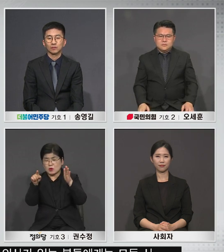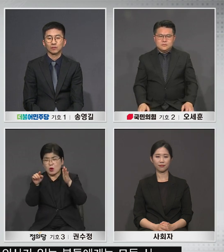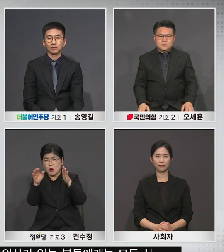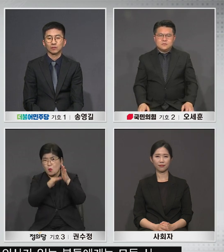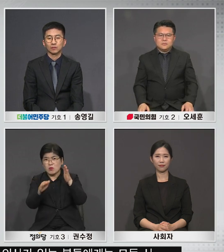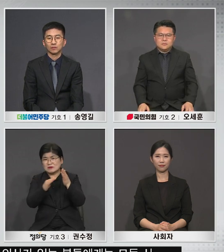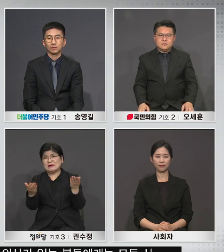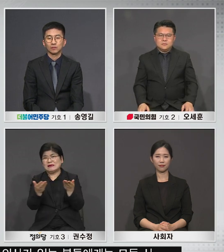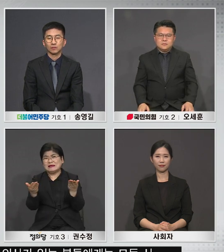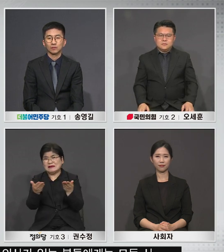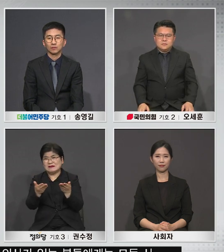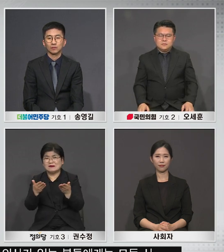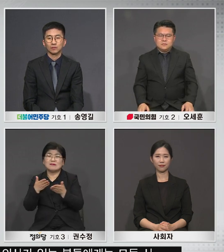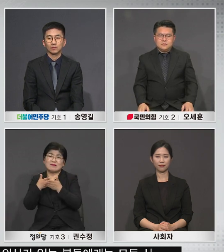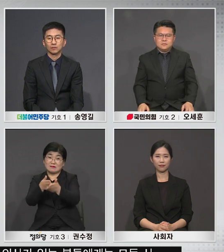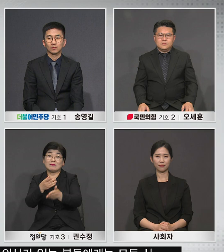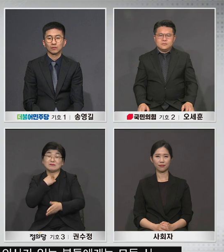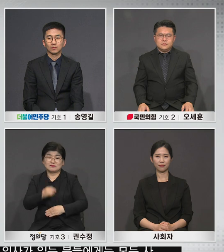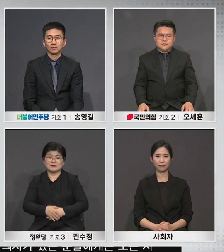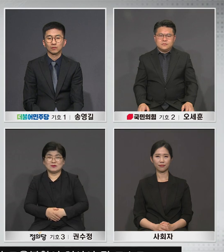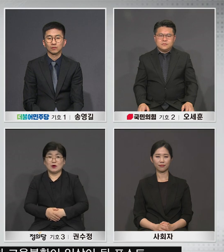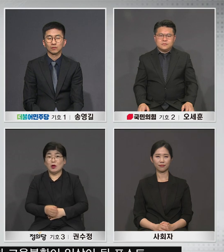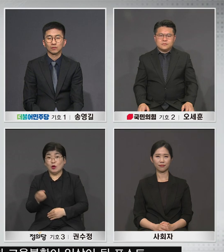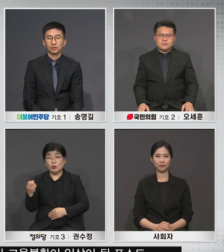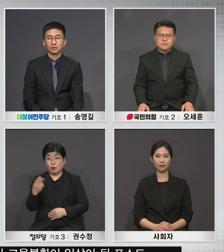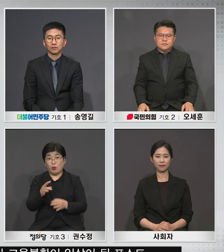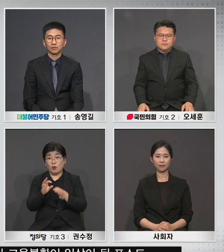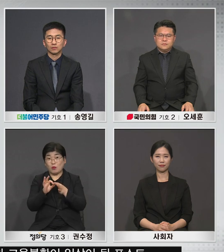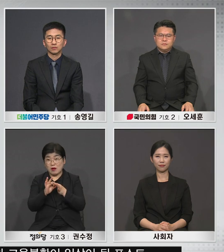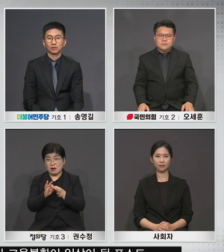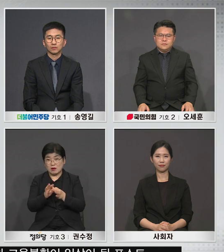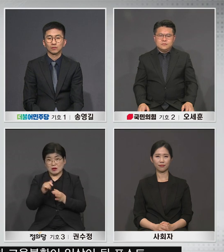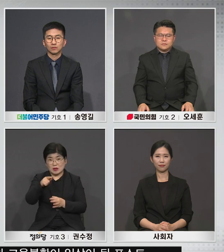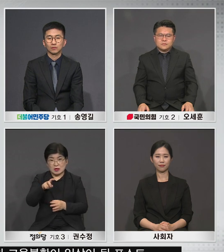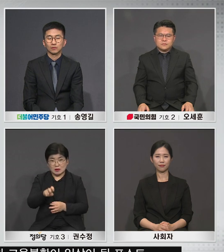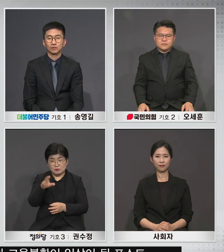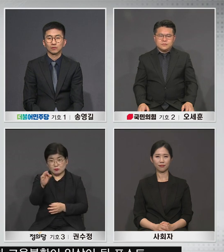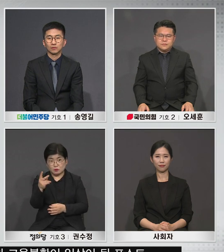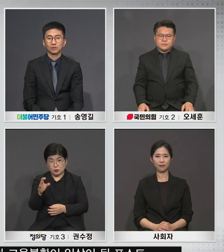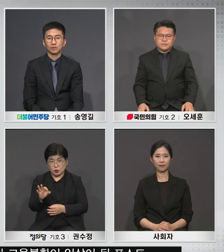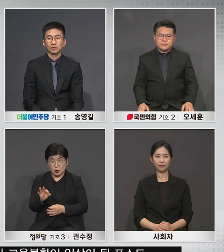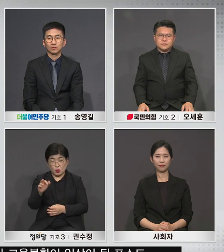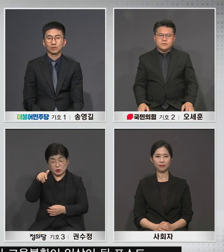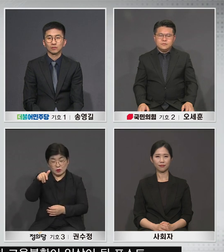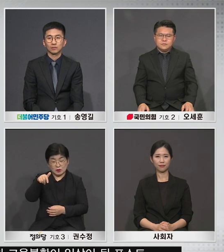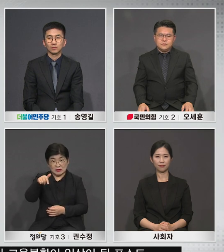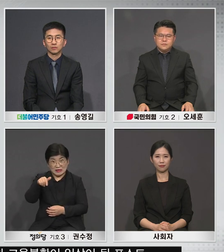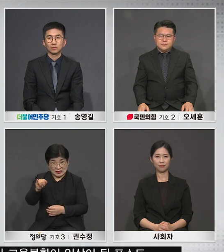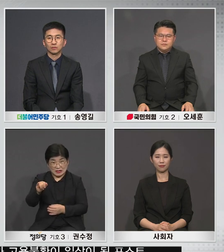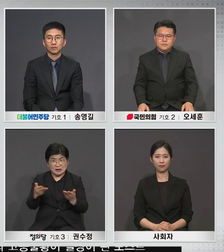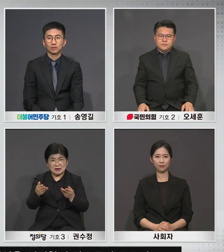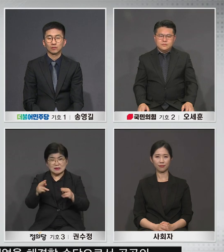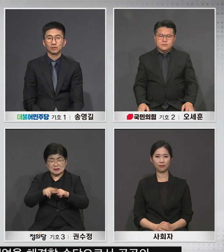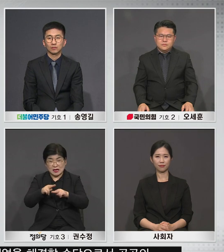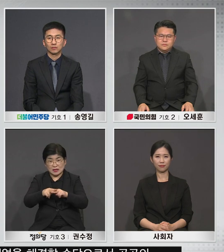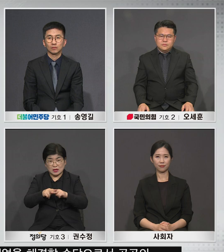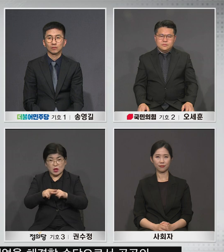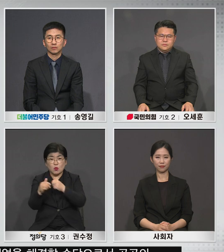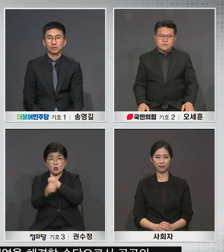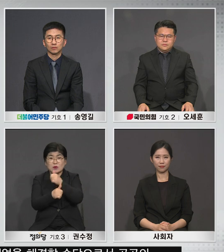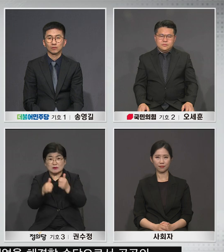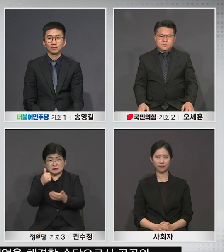것을 정책적으로 제안을 드립니다. 이것과 관련해서 김용기 일자리위원회 부위원장도 2년 전에 이미 말한 바가 있습니다.